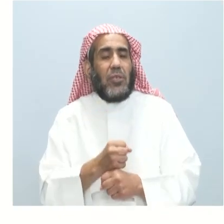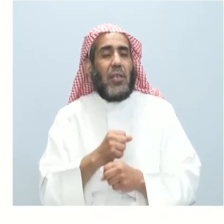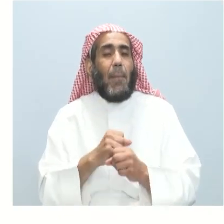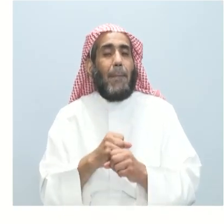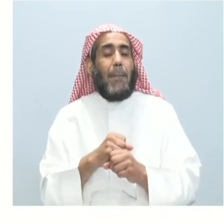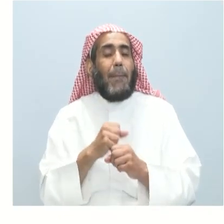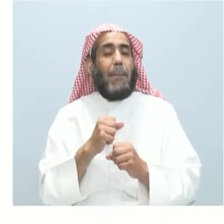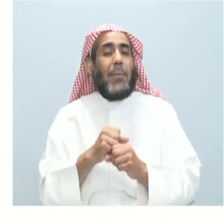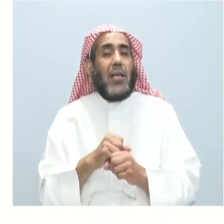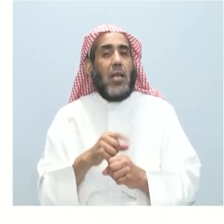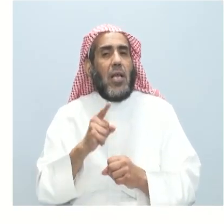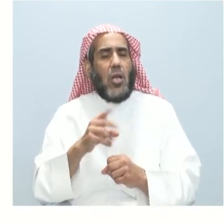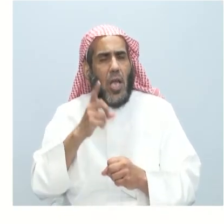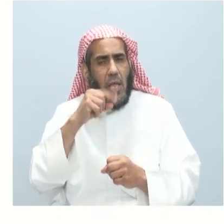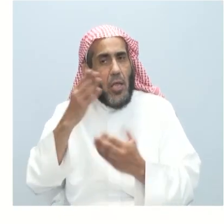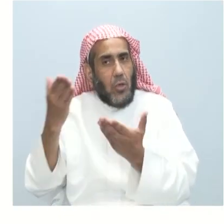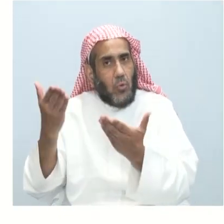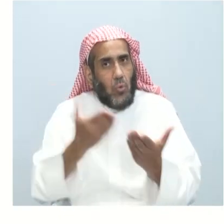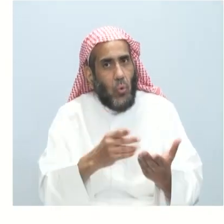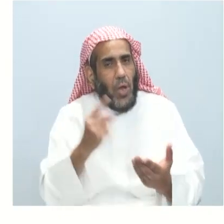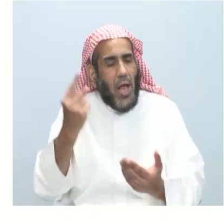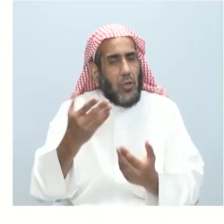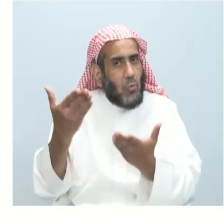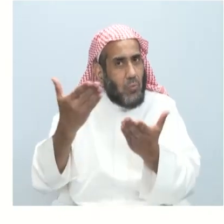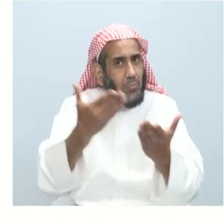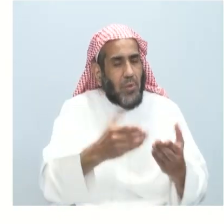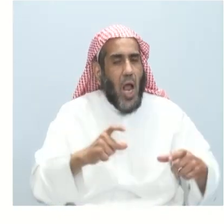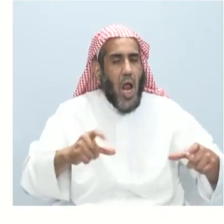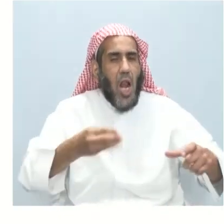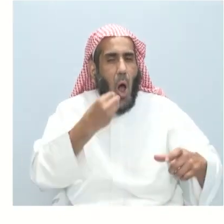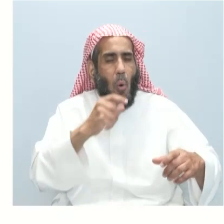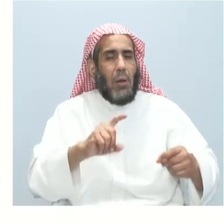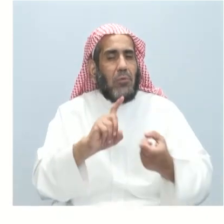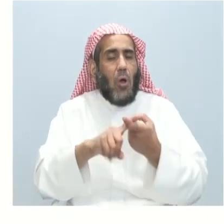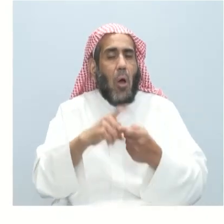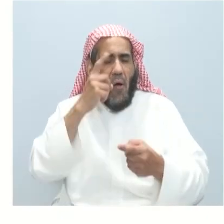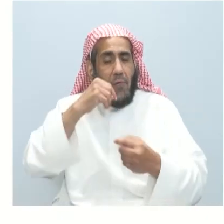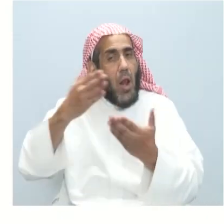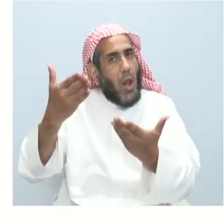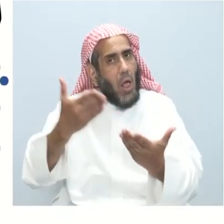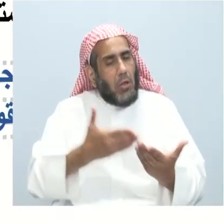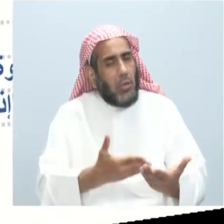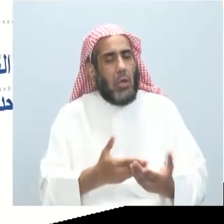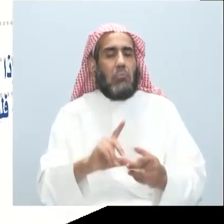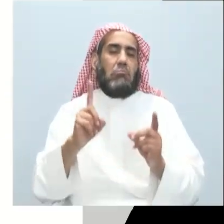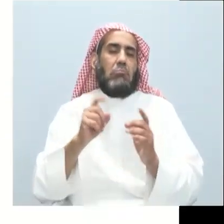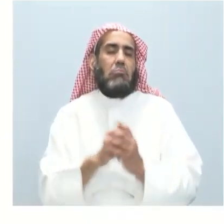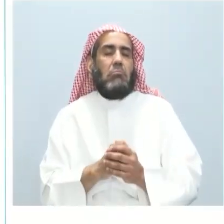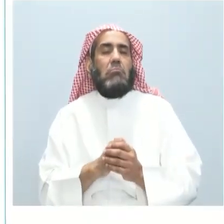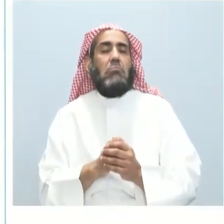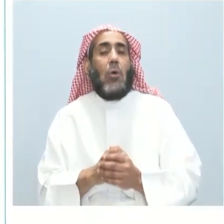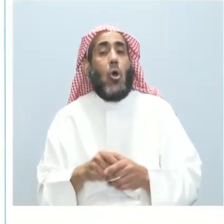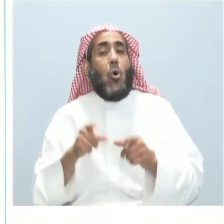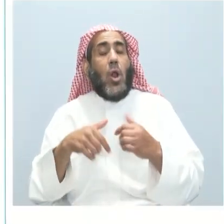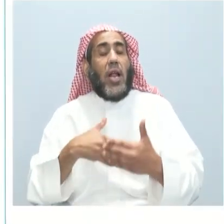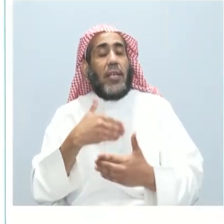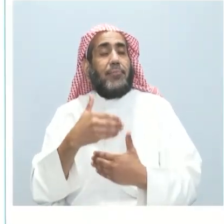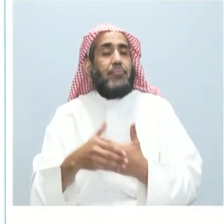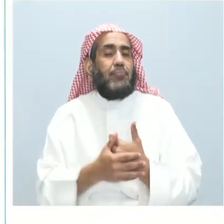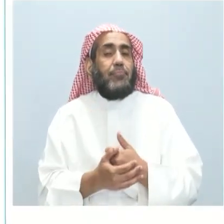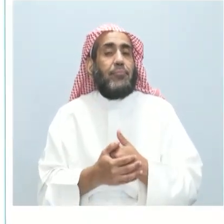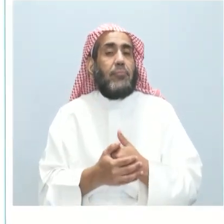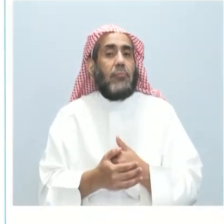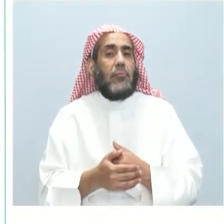الله عليه وسلم اذا دعي احدكم الى وليمه فليات هنا ناتي بعد ذلك